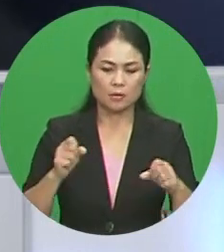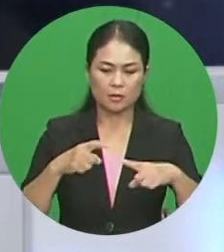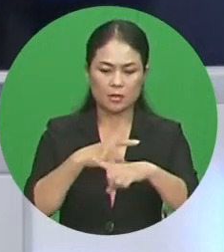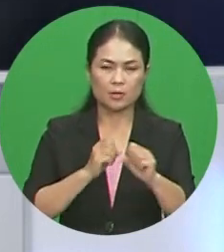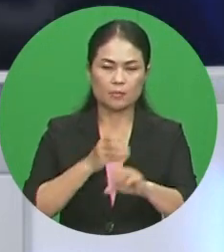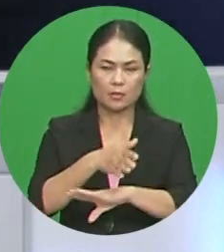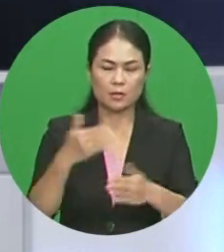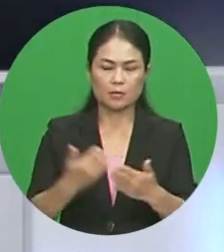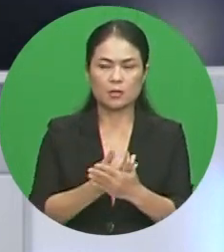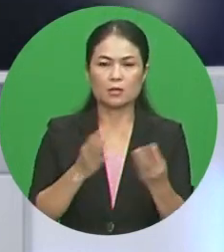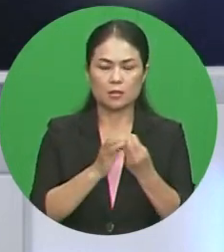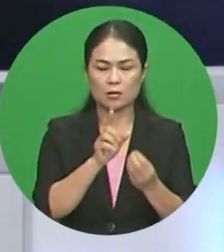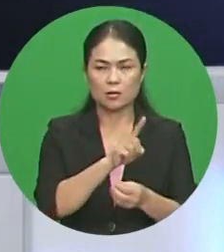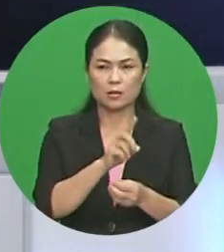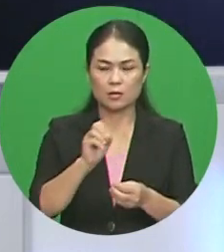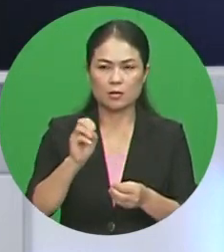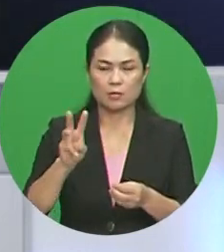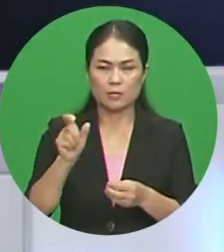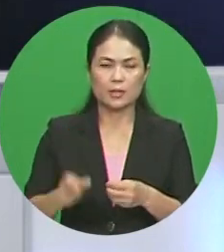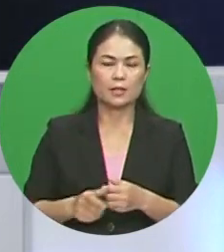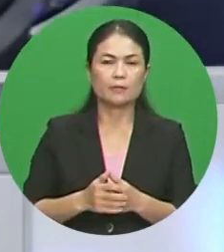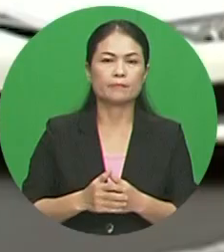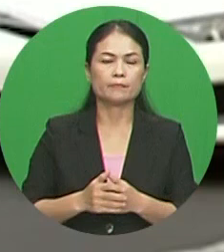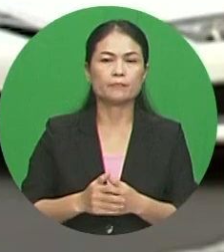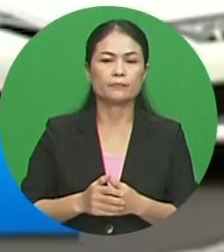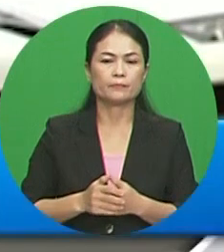ងថ្មីនេះឡើងដល់ចំនួន103អ្នកហើយ